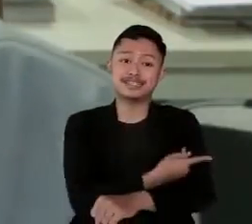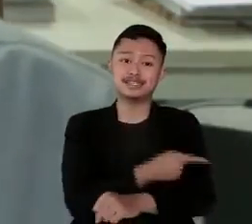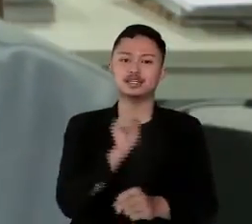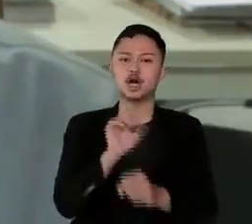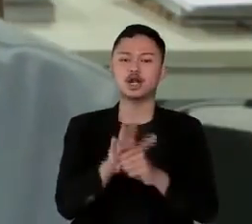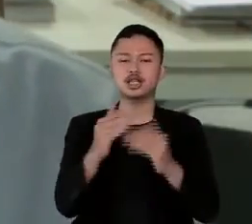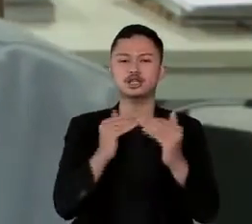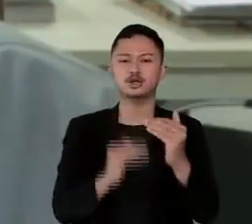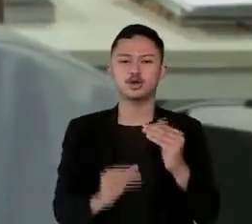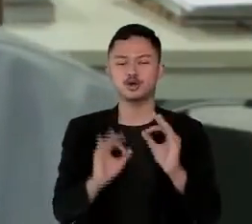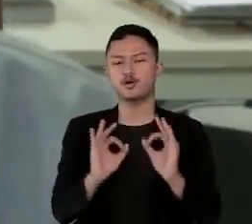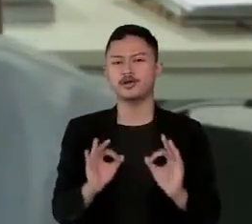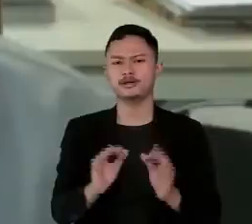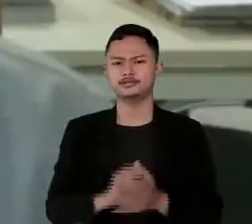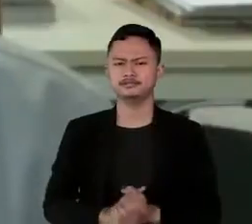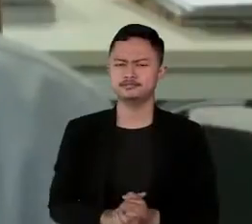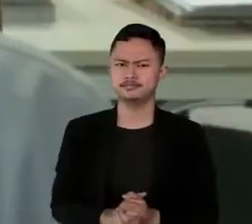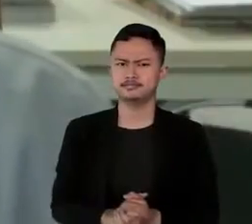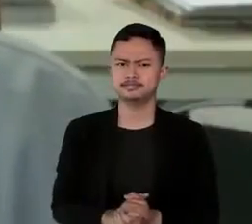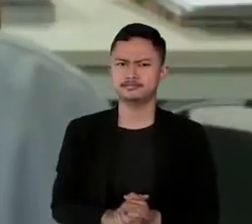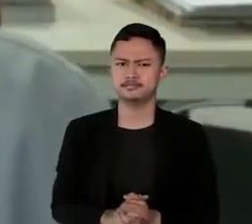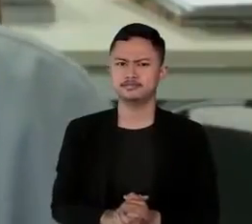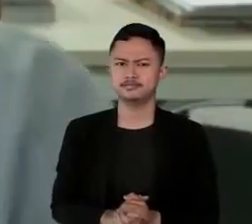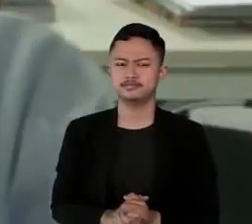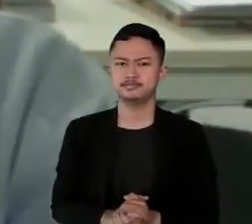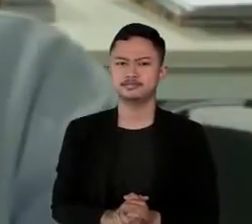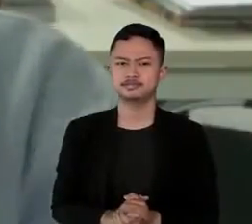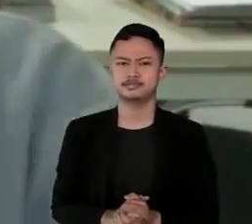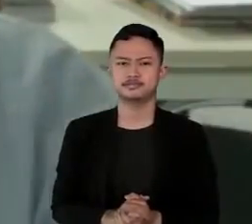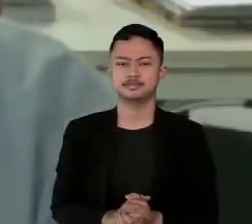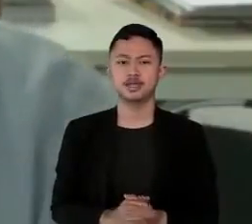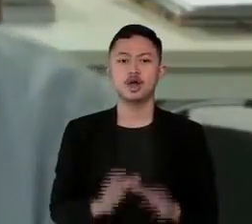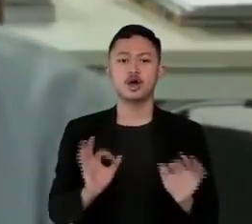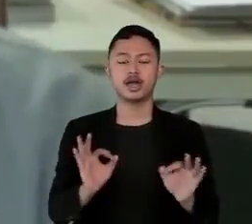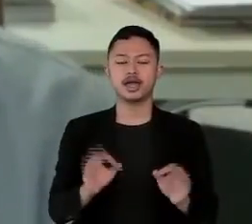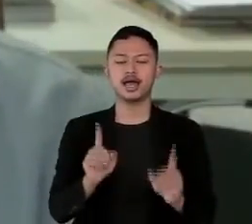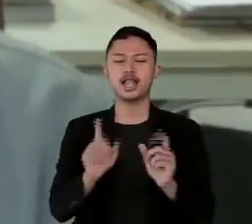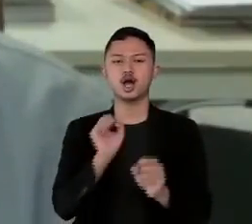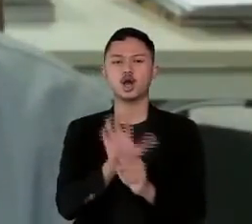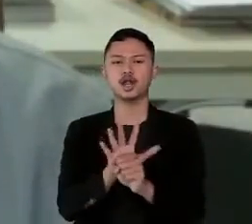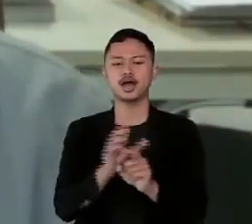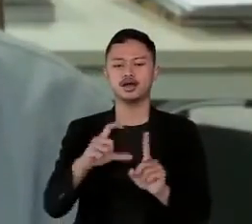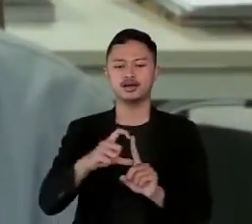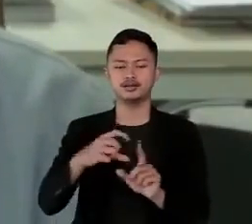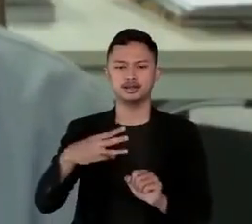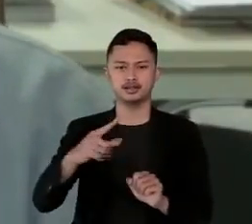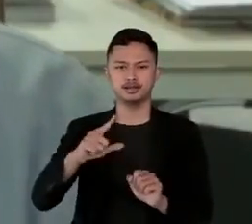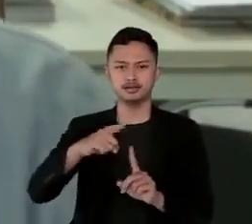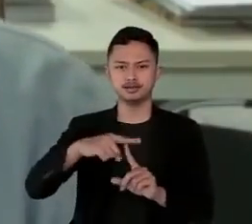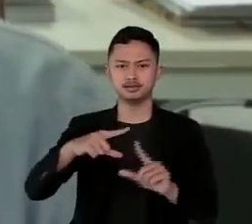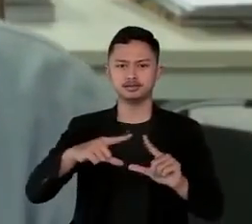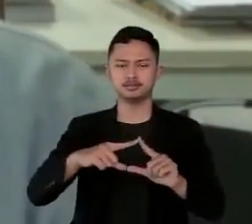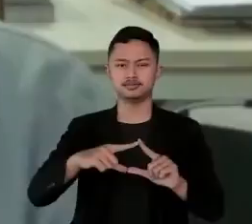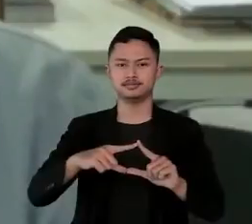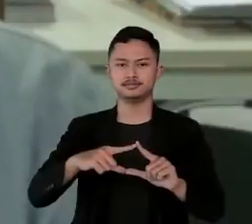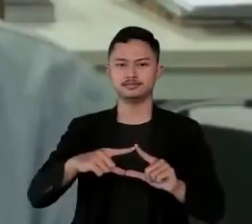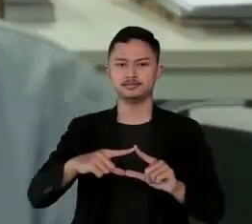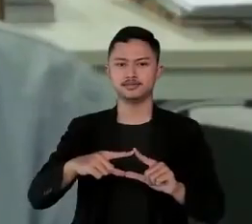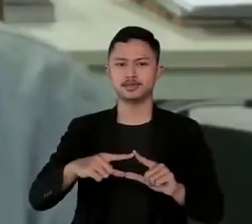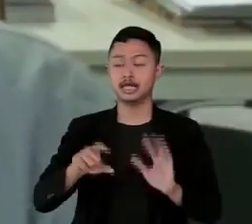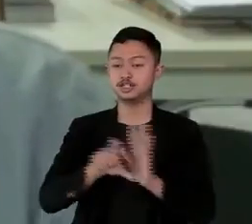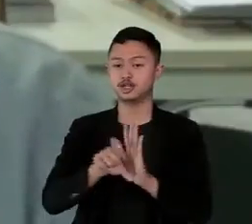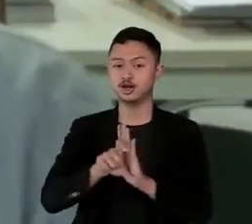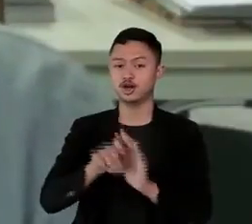Hai meskipun paruh first disekitar kita tentang sifat-sifat virus Delta sekali untuk virus